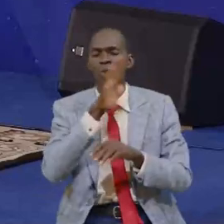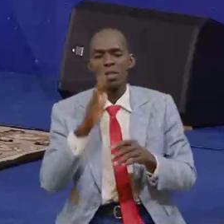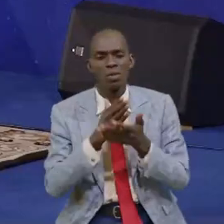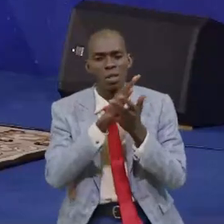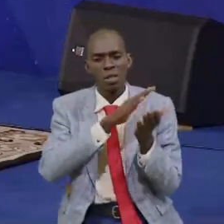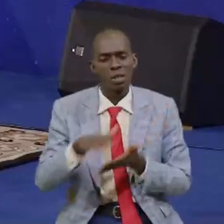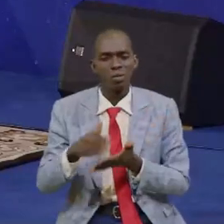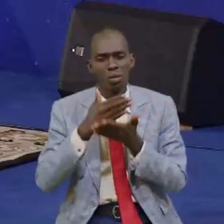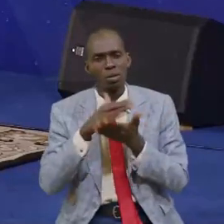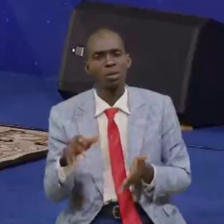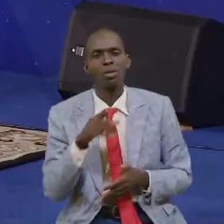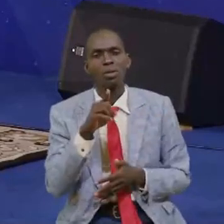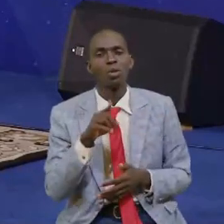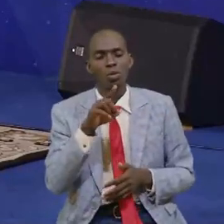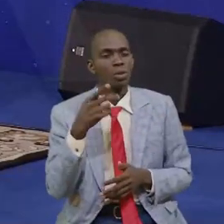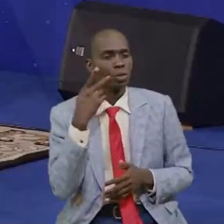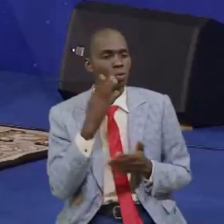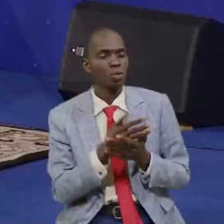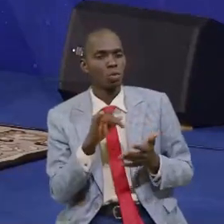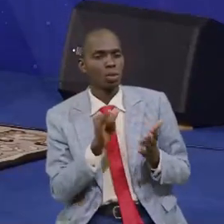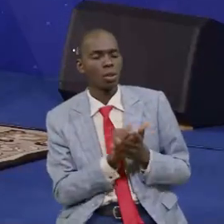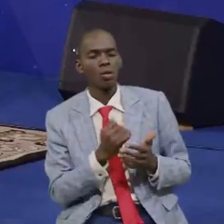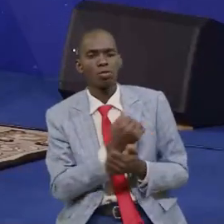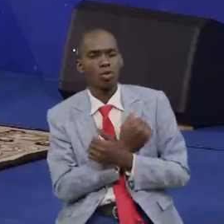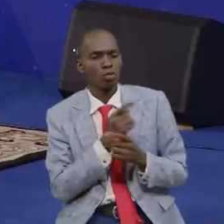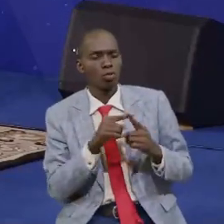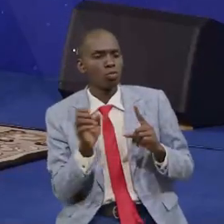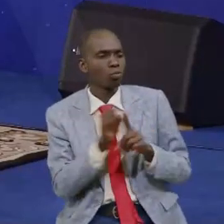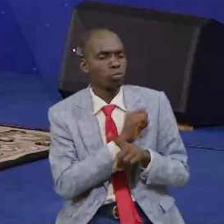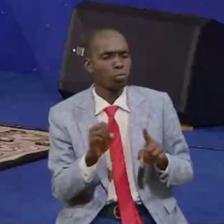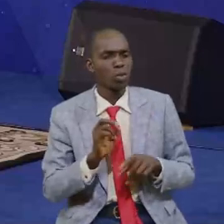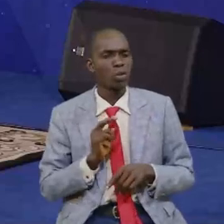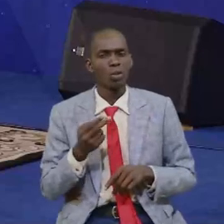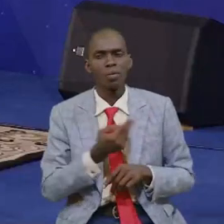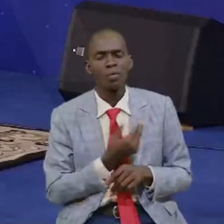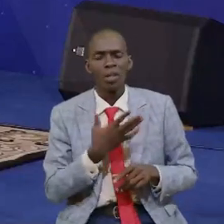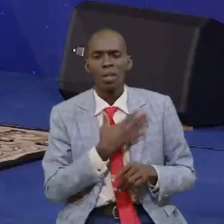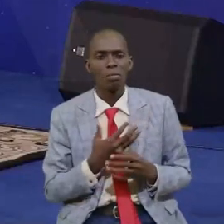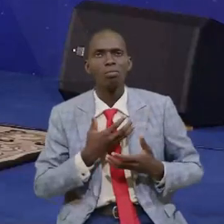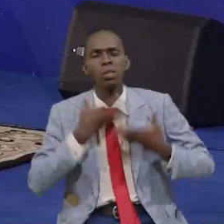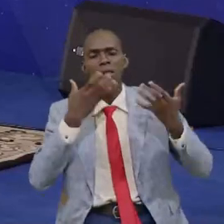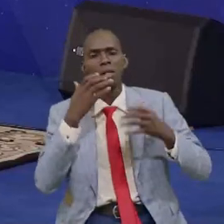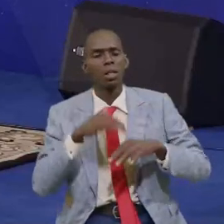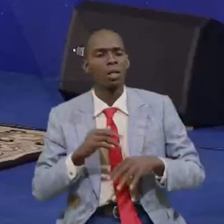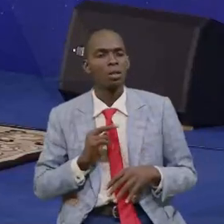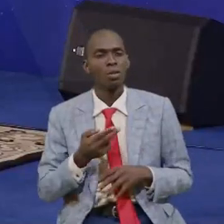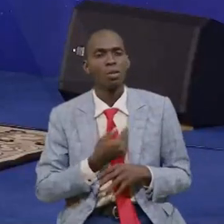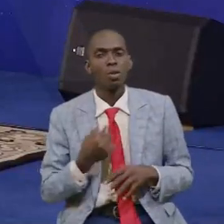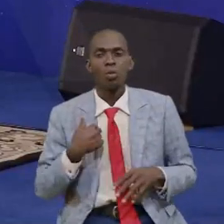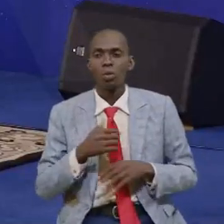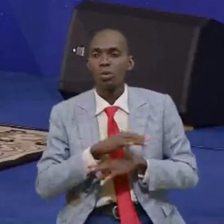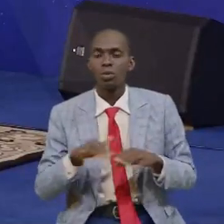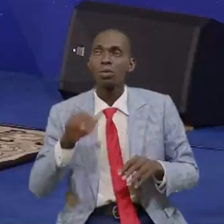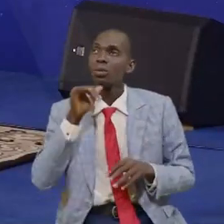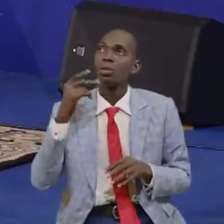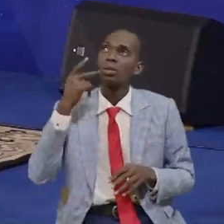point. » Nous voyons quelqu'un qui veut nous faire taire et nous réduire au silence. Nous ne voyons